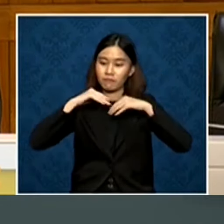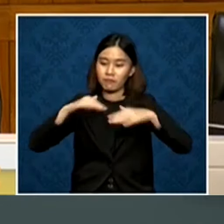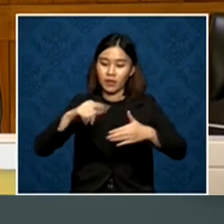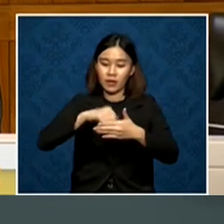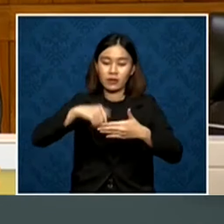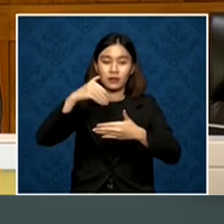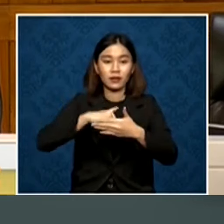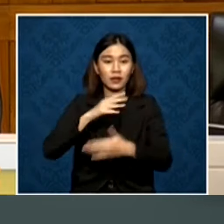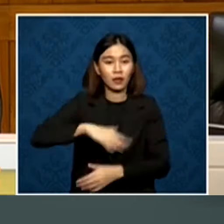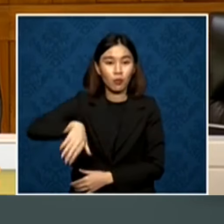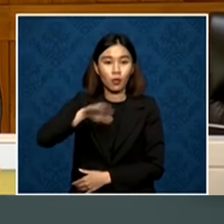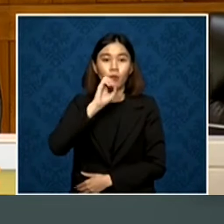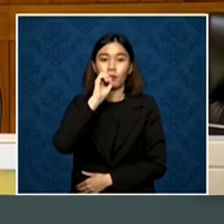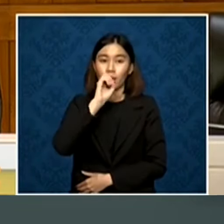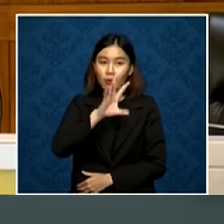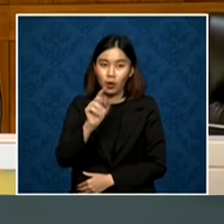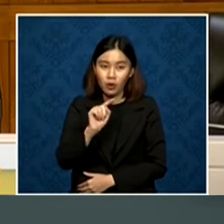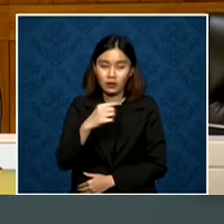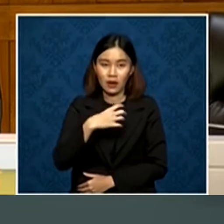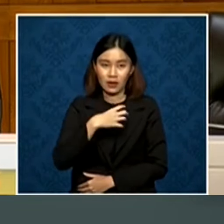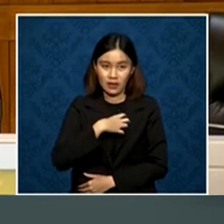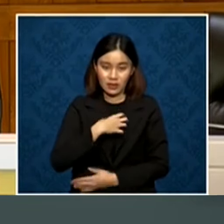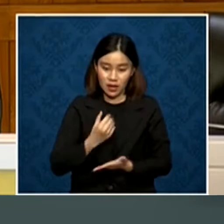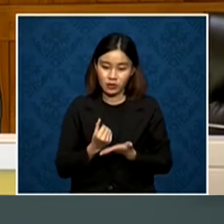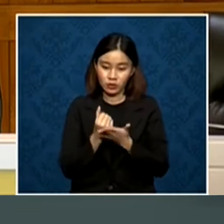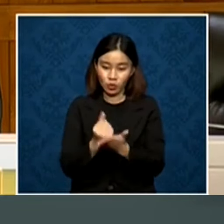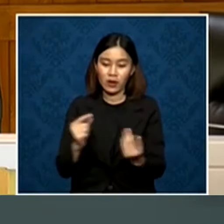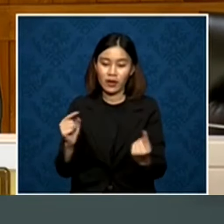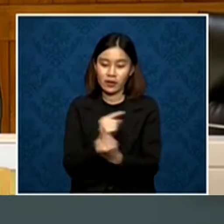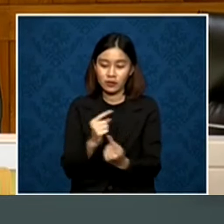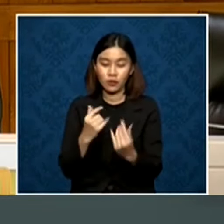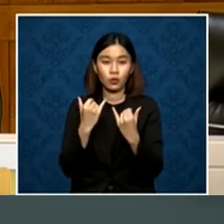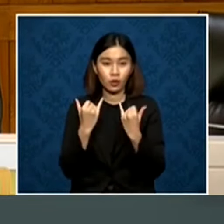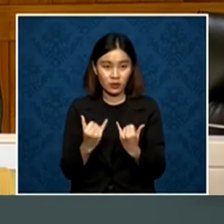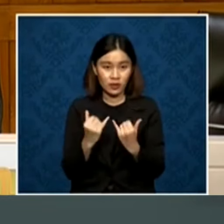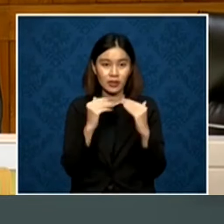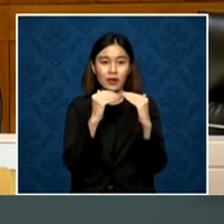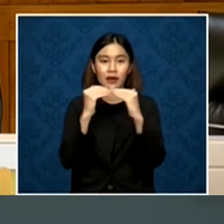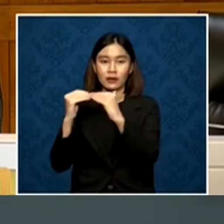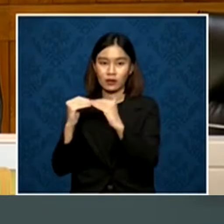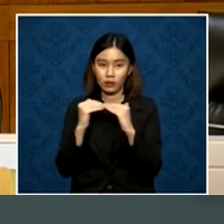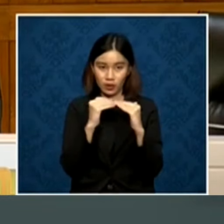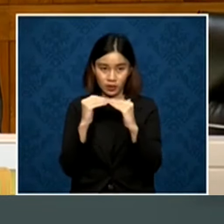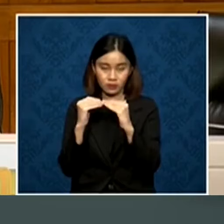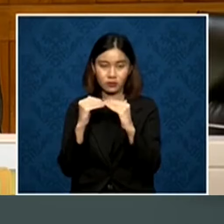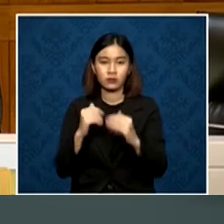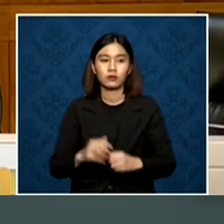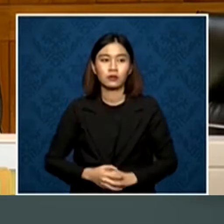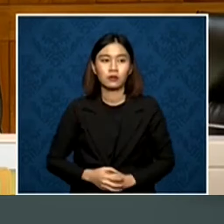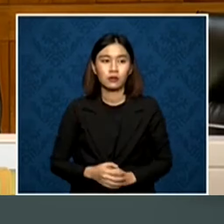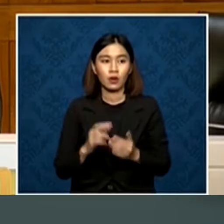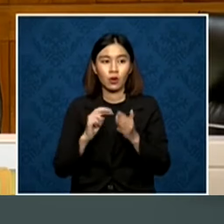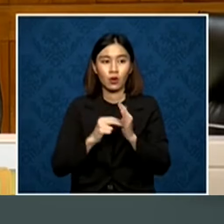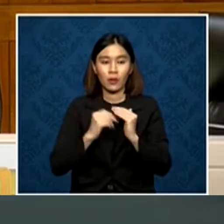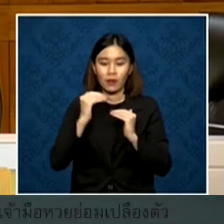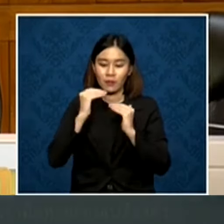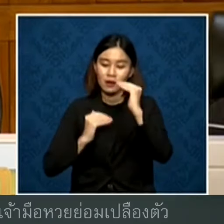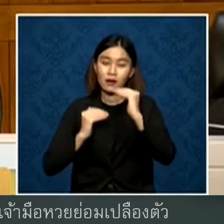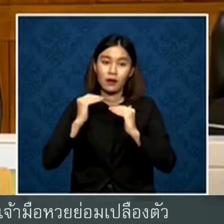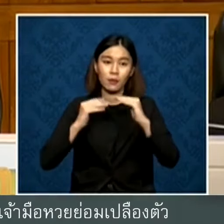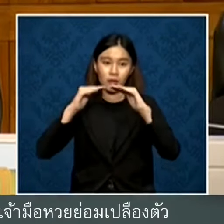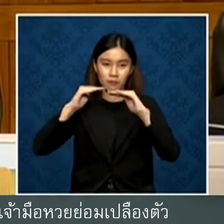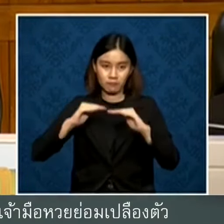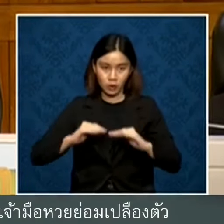เราก็เคยบอกกันครับว่าเราอยากจะทำให้สังคมนี้เป็นสังคมที่เท่าเทียมกันเราจะลดความหลืม